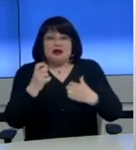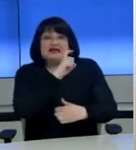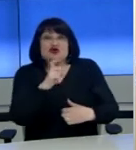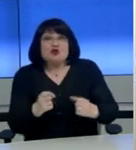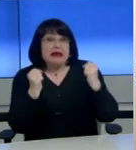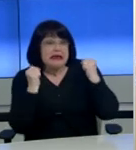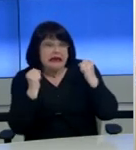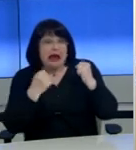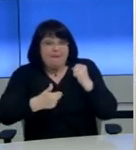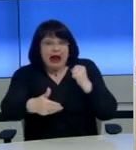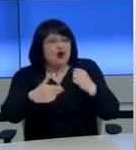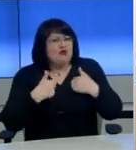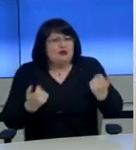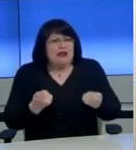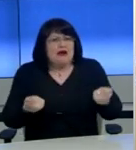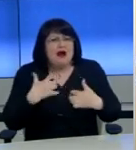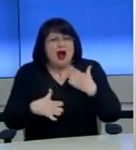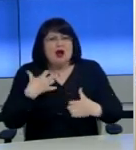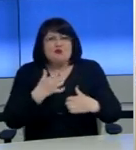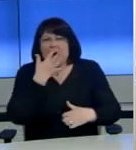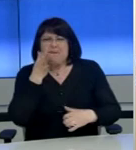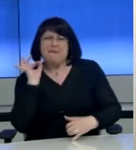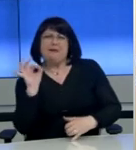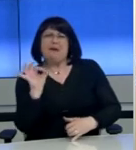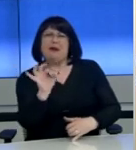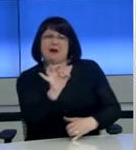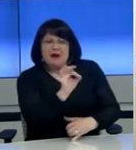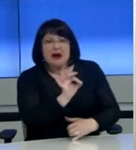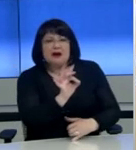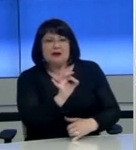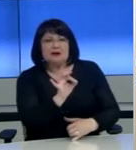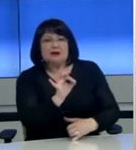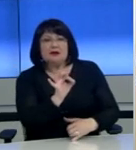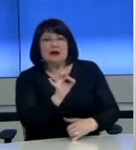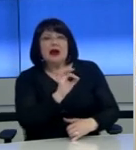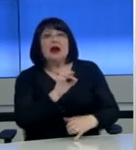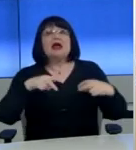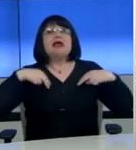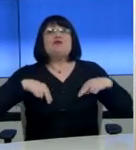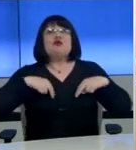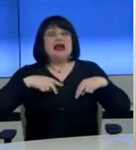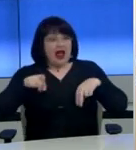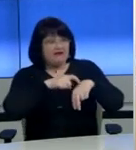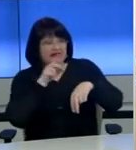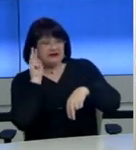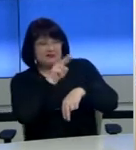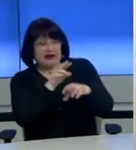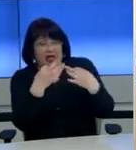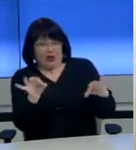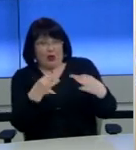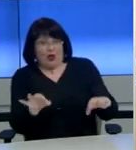υγεία, το μέλλον του, μέσα στην πανδημία, οι κύριοι που απουσιάζουν εδώ από τα έδρανα τα